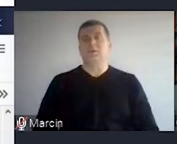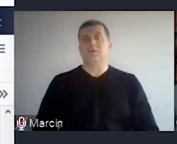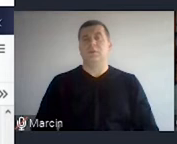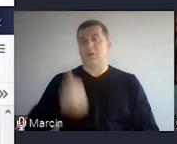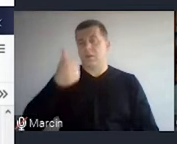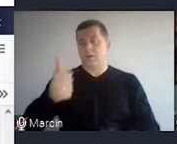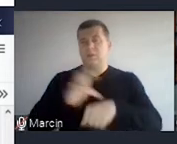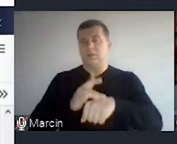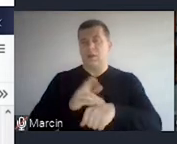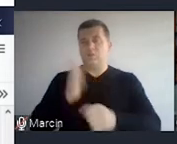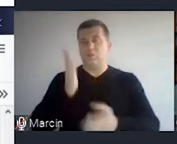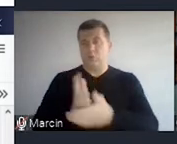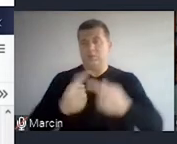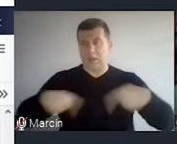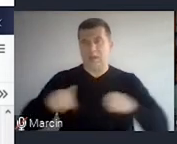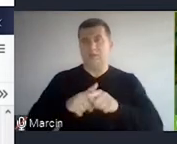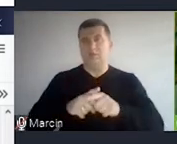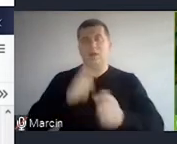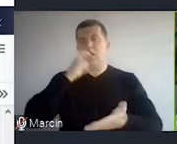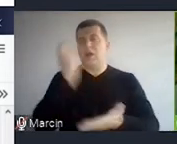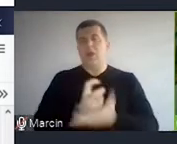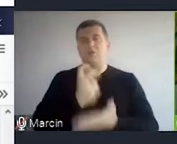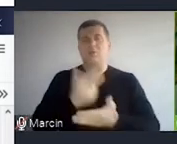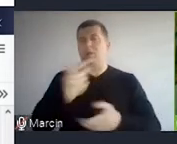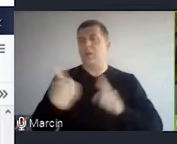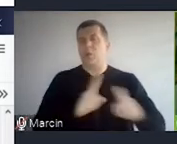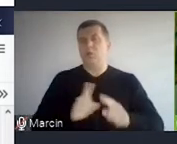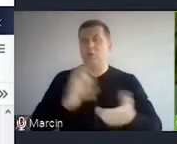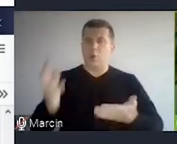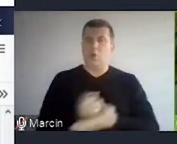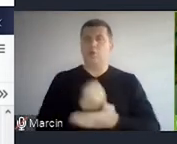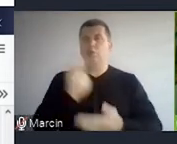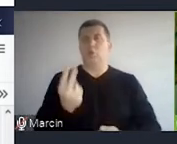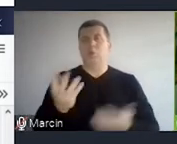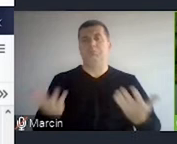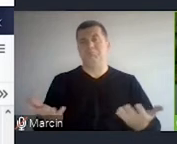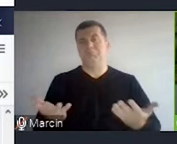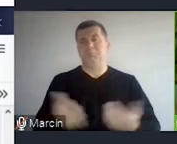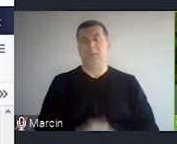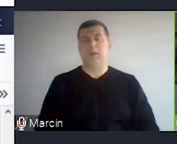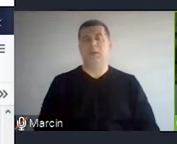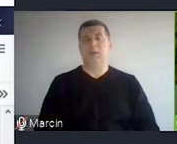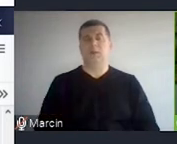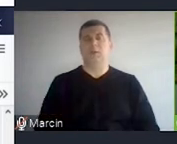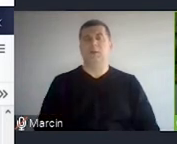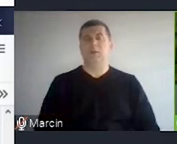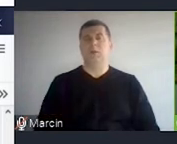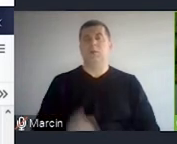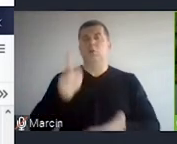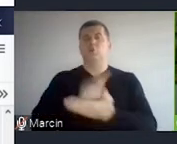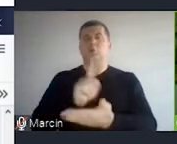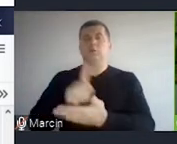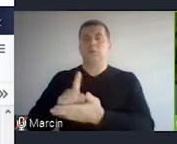jedna stawka zostanie zrealizowana, automatycznie nie oznacza to osiągnięcia drugiej. Czyli